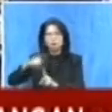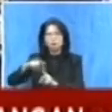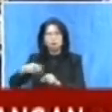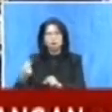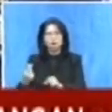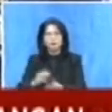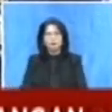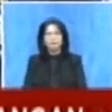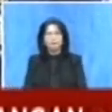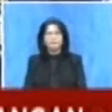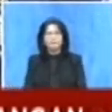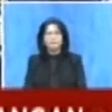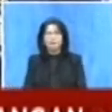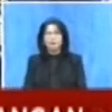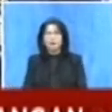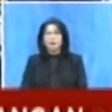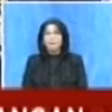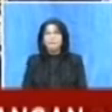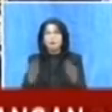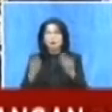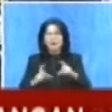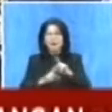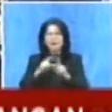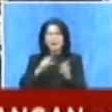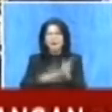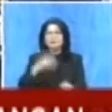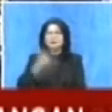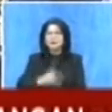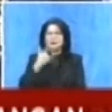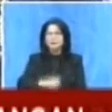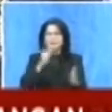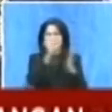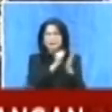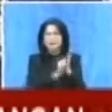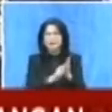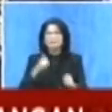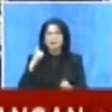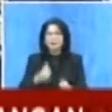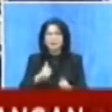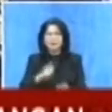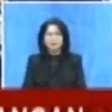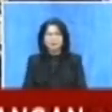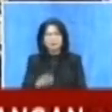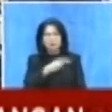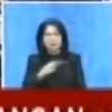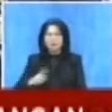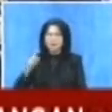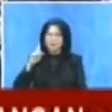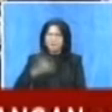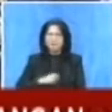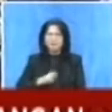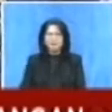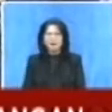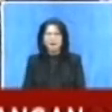Rp541,7 triliun. Pembangunan SDM tetap menjadi agenda prioritas kita. Indonesia harus bisa